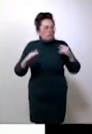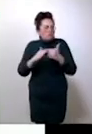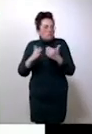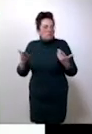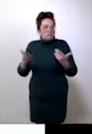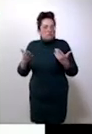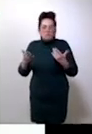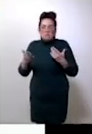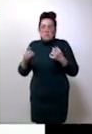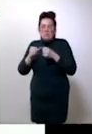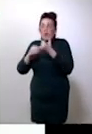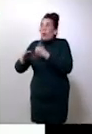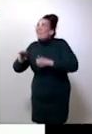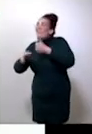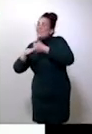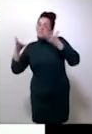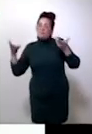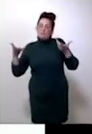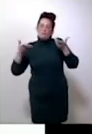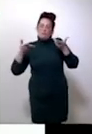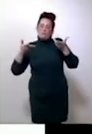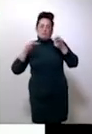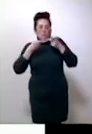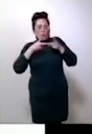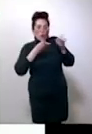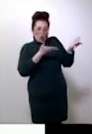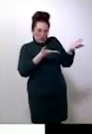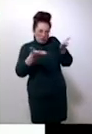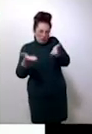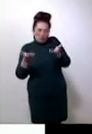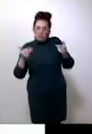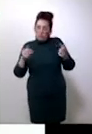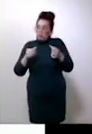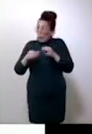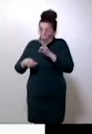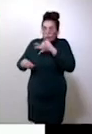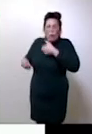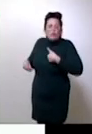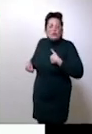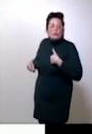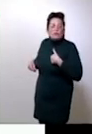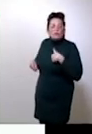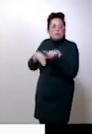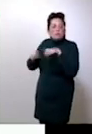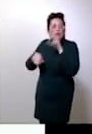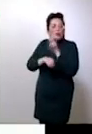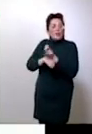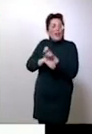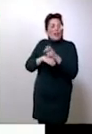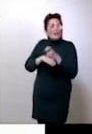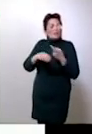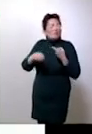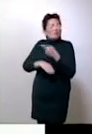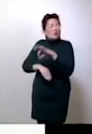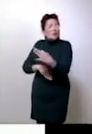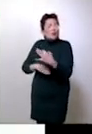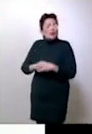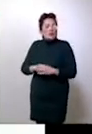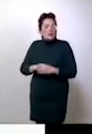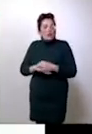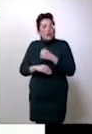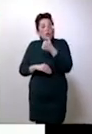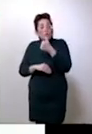les industriels de la promotion s'en priveraient. On rappelle juste qu'une tonne de ciment,